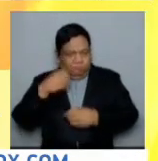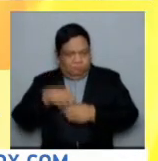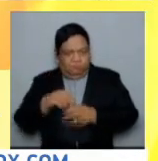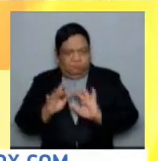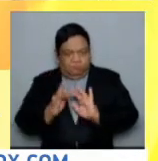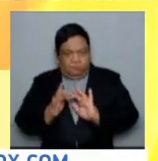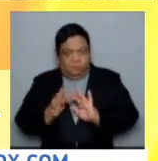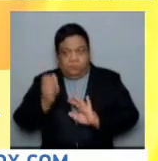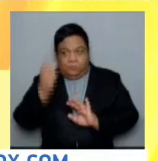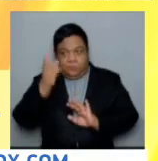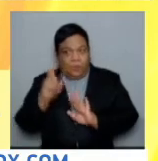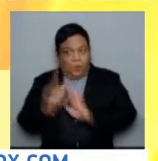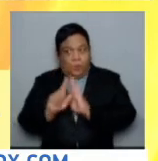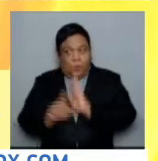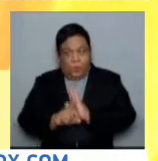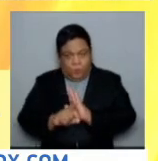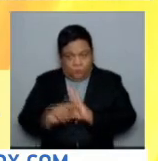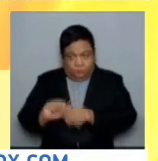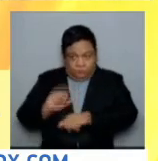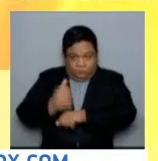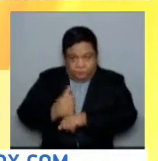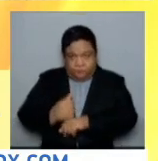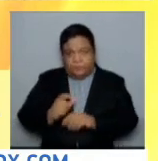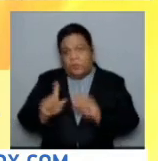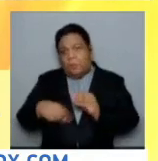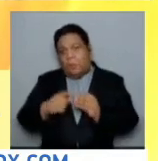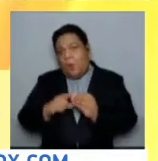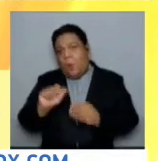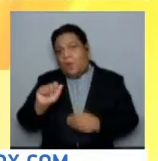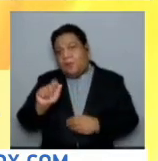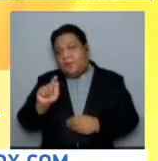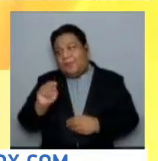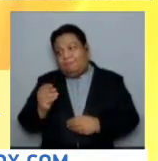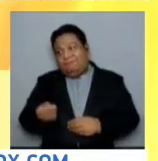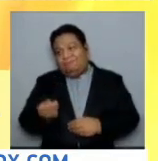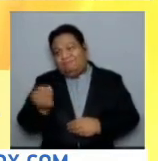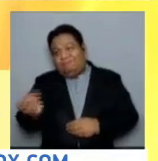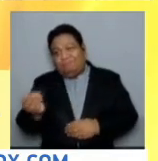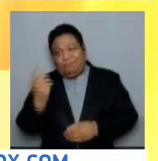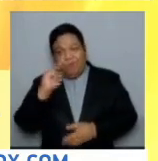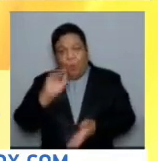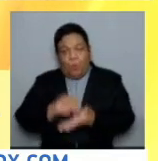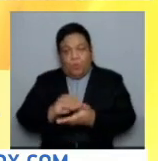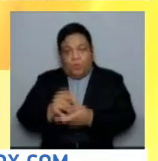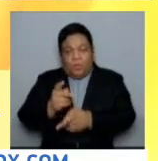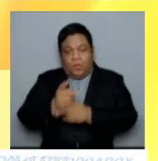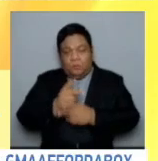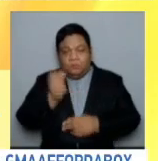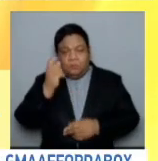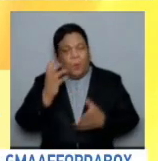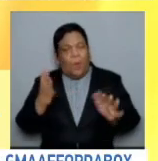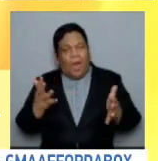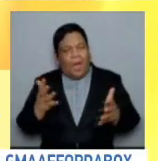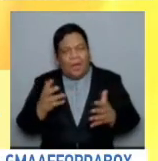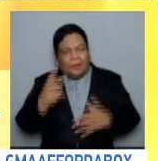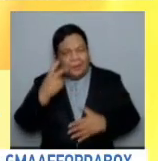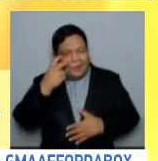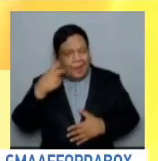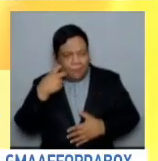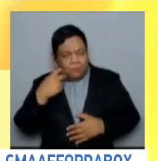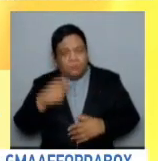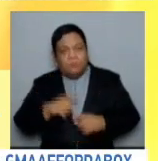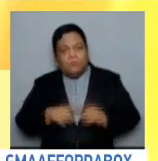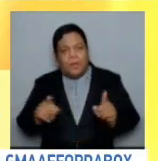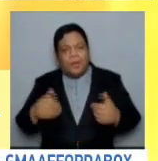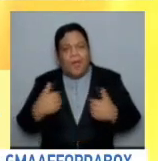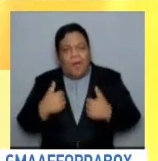ng ATM card, baka walang krimen na naganap, pero tulad nga ng sinabi natin, nandun pa rin yung civil liability para sa